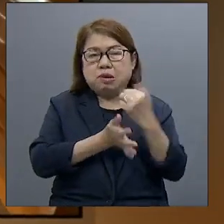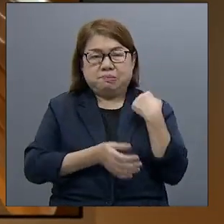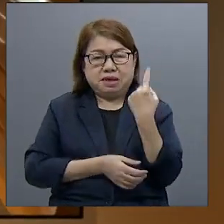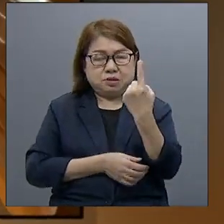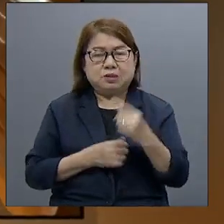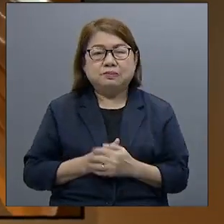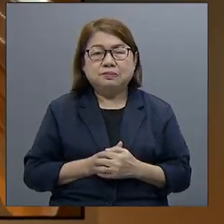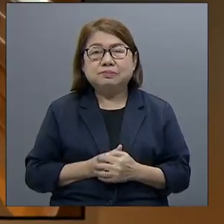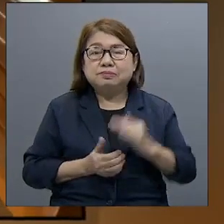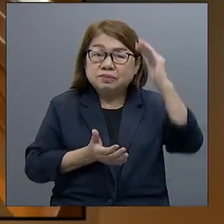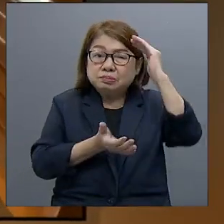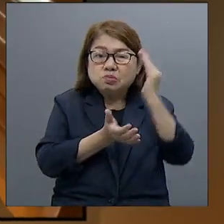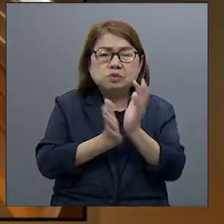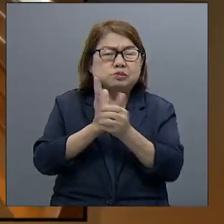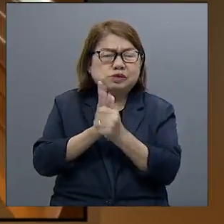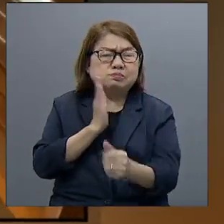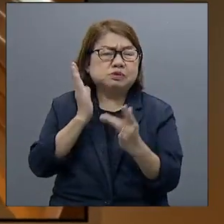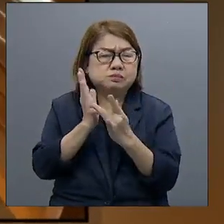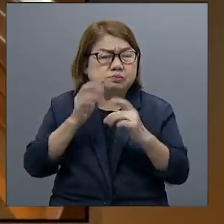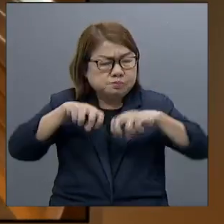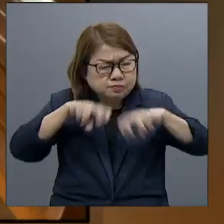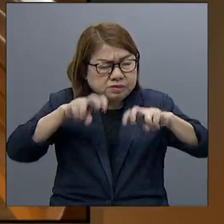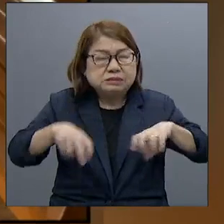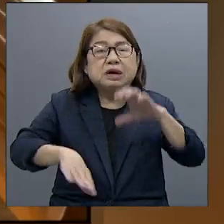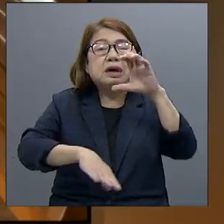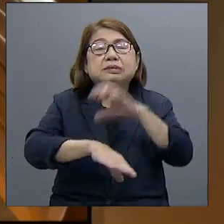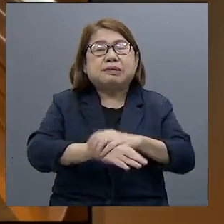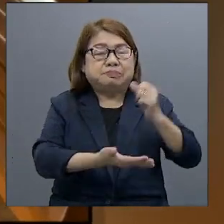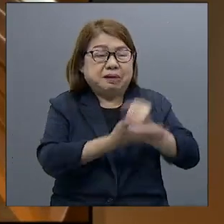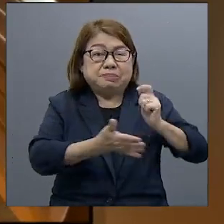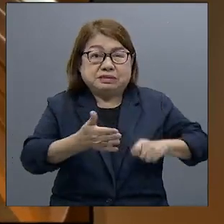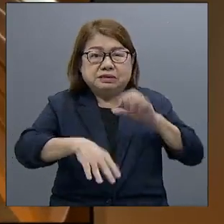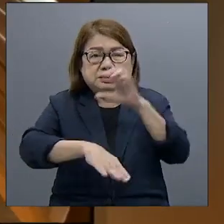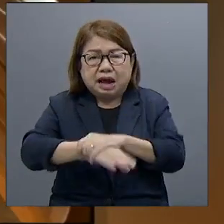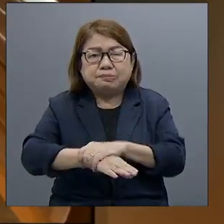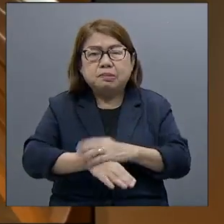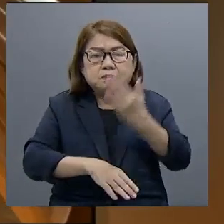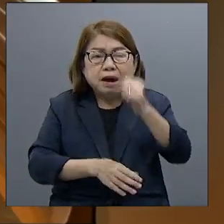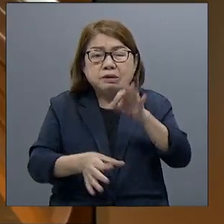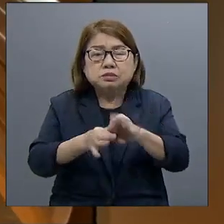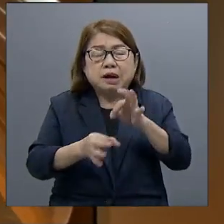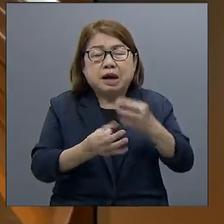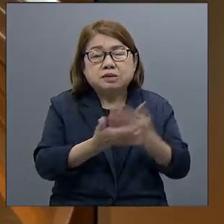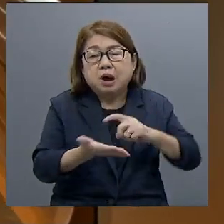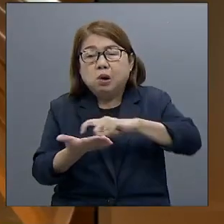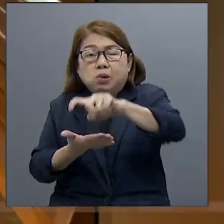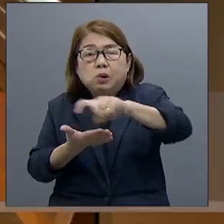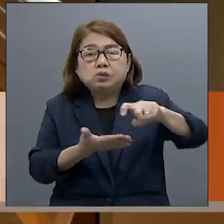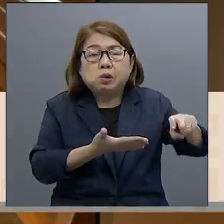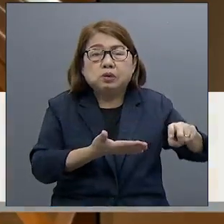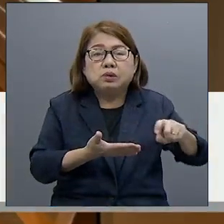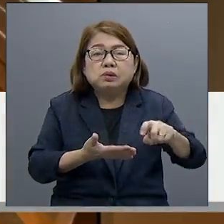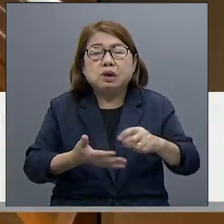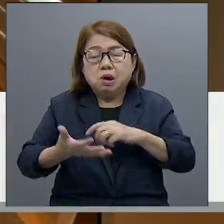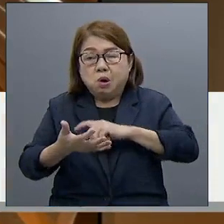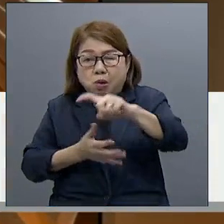ตำรวจไซเบอร์นำหมายจับควบคุมตัวนางสาวรัตนพรที่ตำรวจบอกว่าเป็นบัญชีม้าแถวที่ 3และนายธีรวัฒเป็นบัญชีม้า